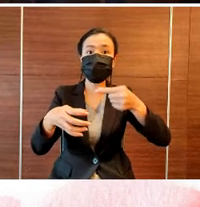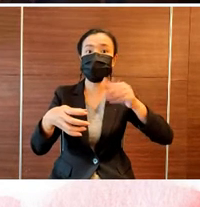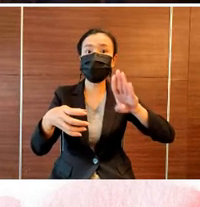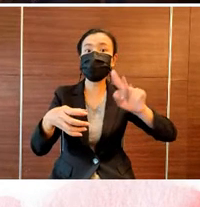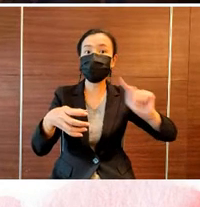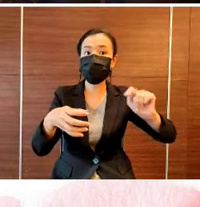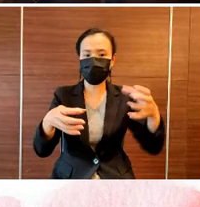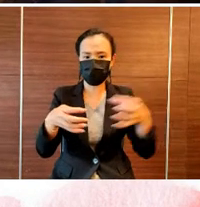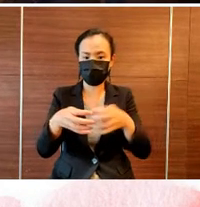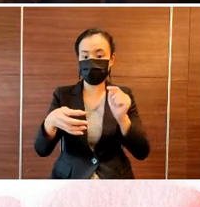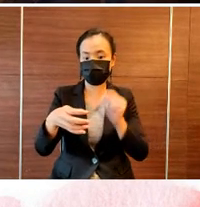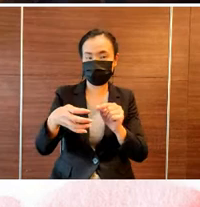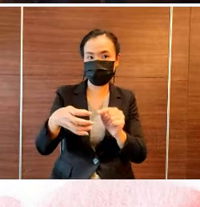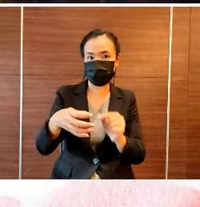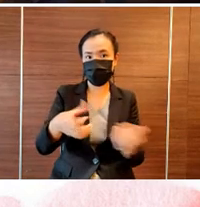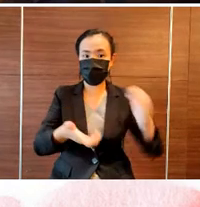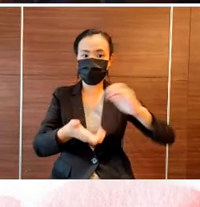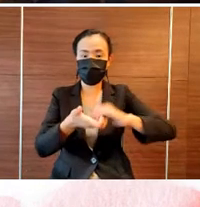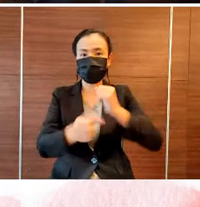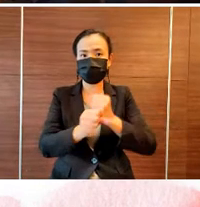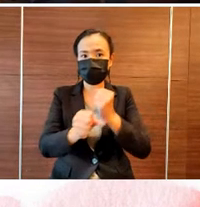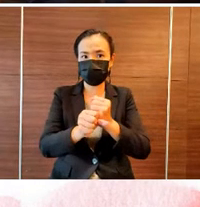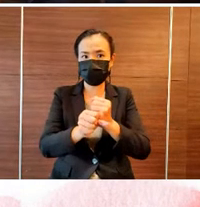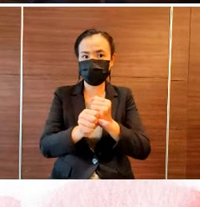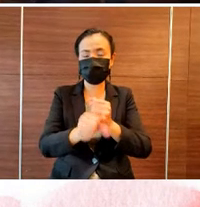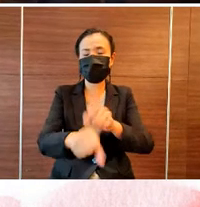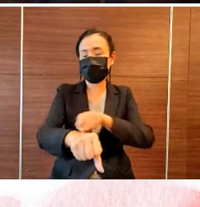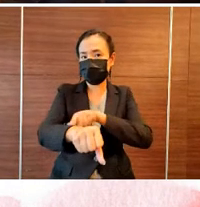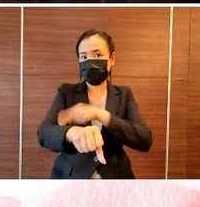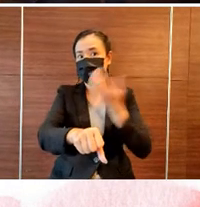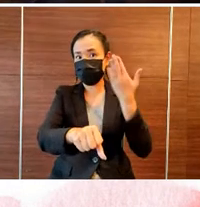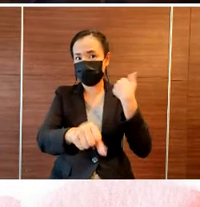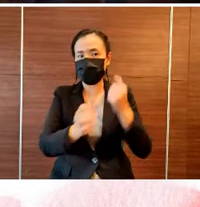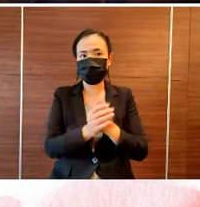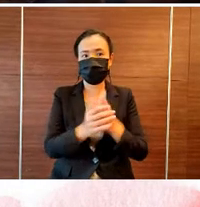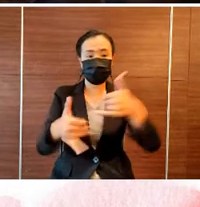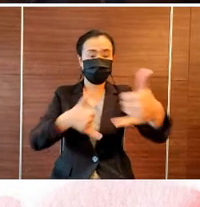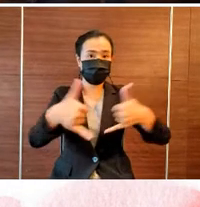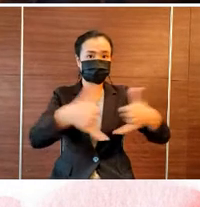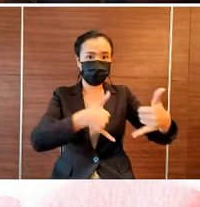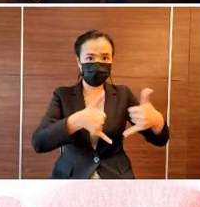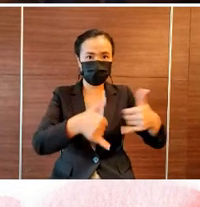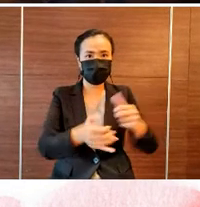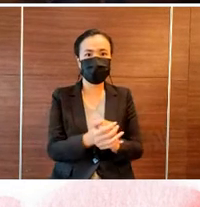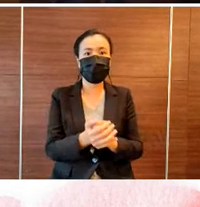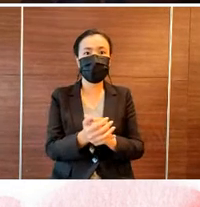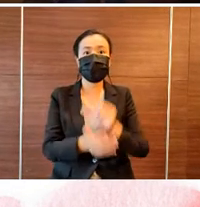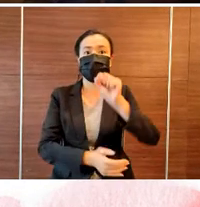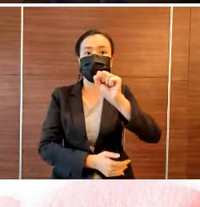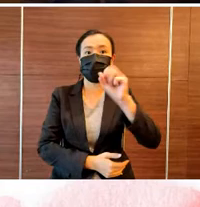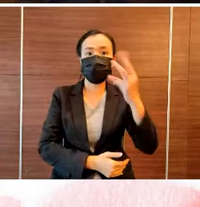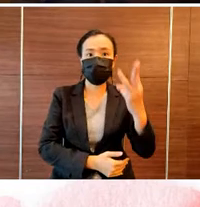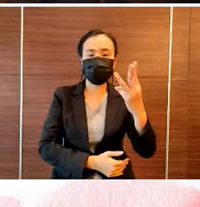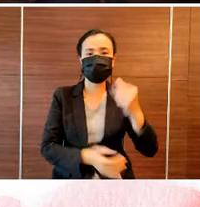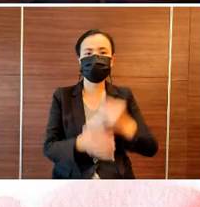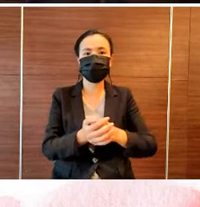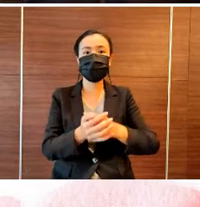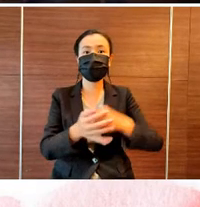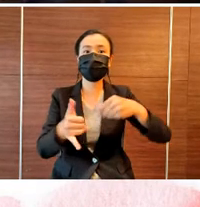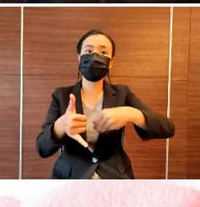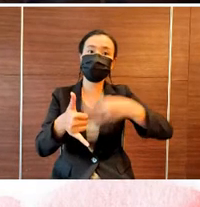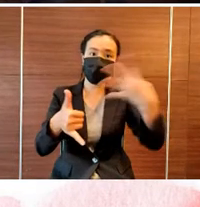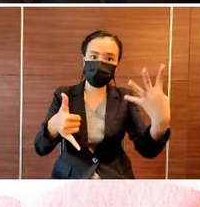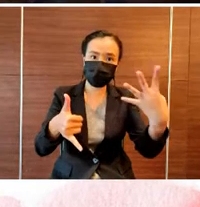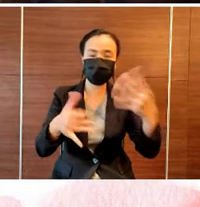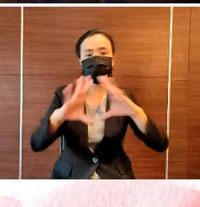งานกับกลุ่มนี้นะครับมายาวนานนะครับนะในที่นี้ก็มีหลายคนมาจากนะสวิงสมาคมฟ้าสีรุ้ง M+